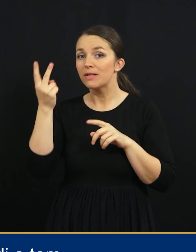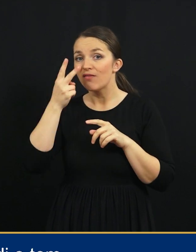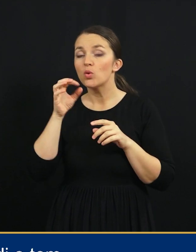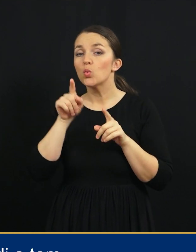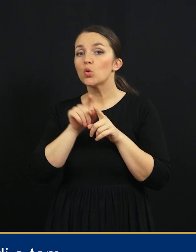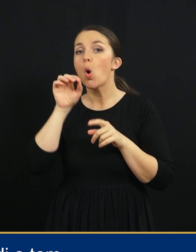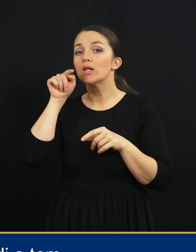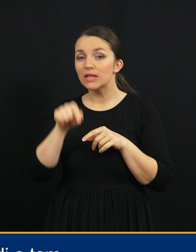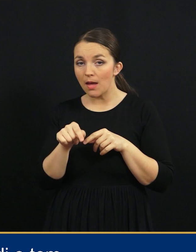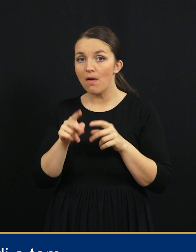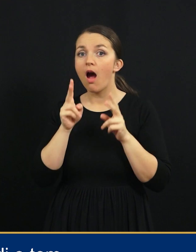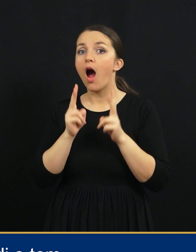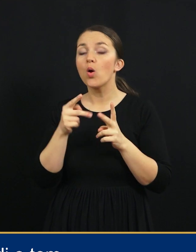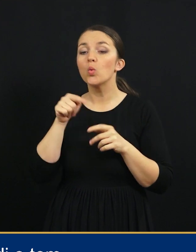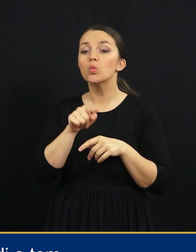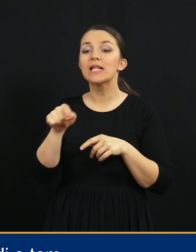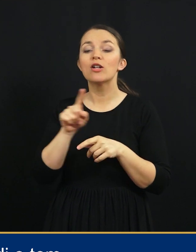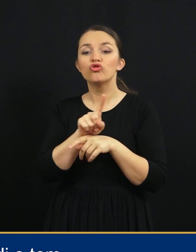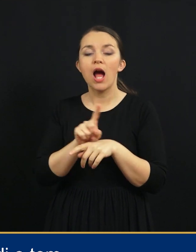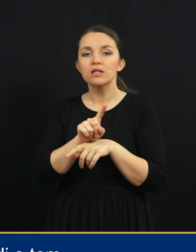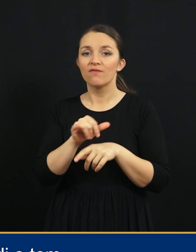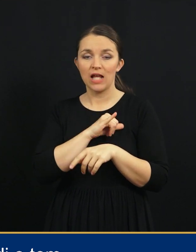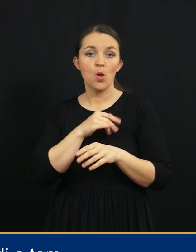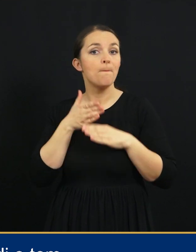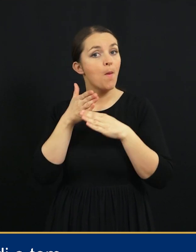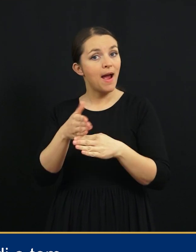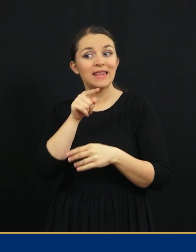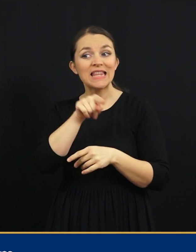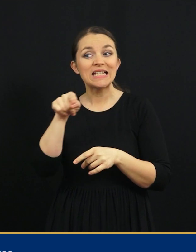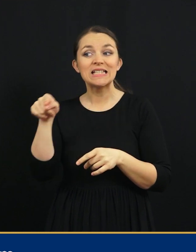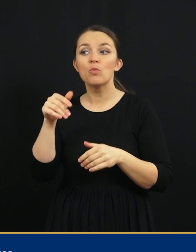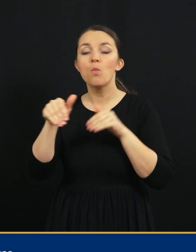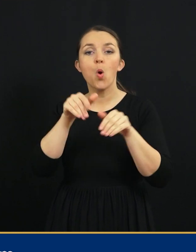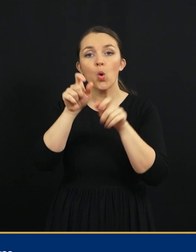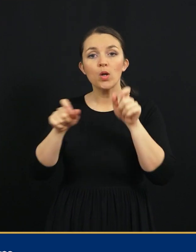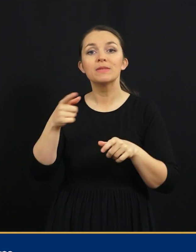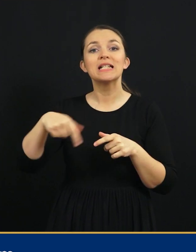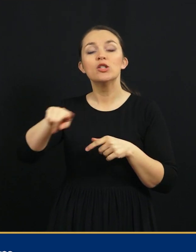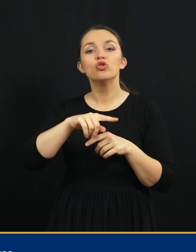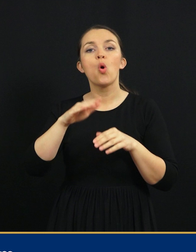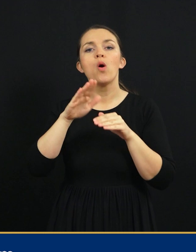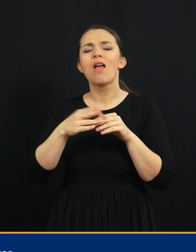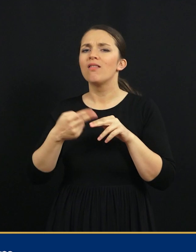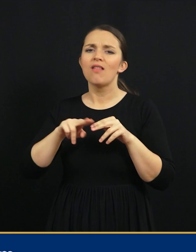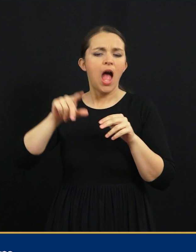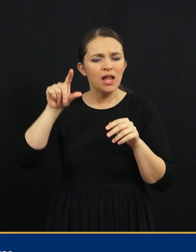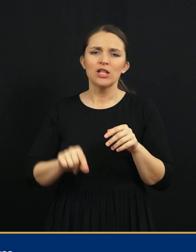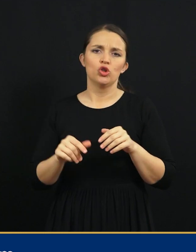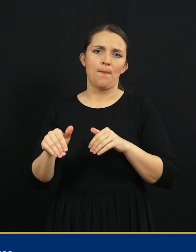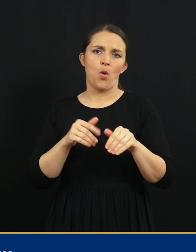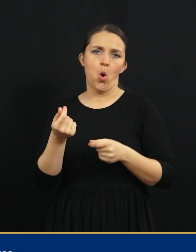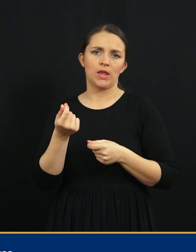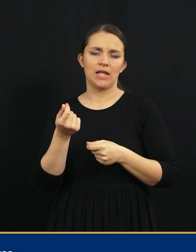Pogovarjali smo se pa seveda tudi o tem, kako v teh časih vendarle pomagati tistim upokojencem, ki so na